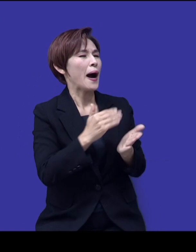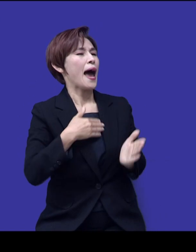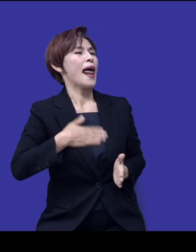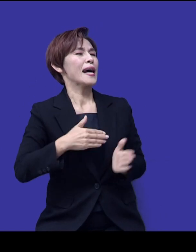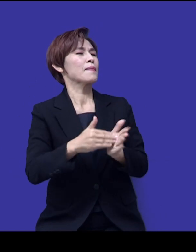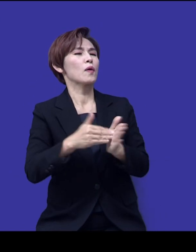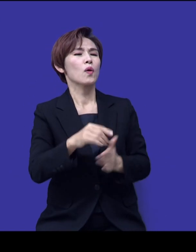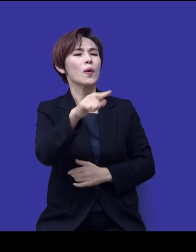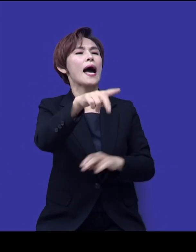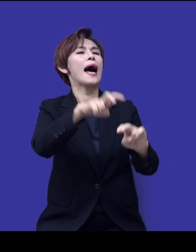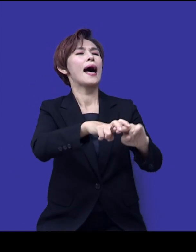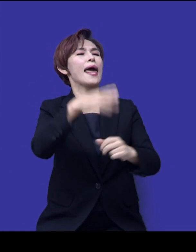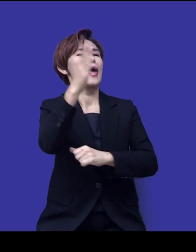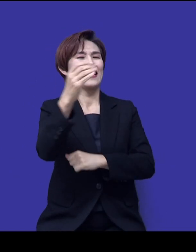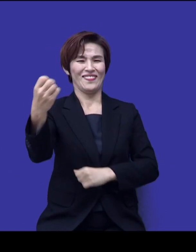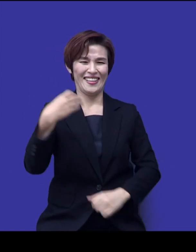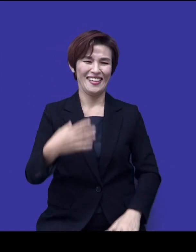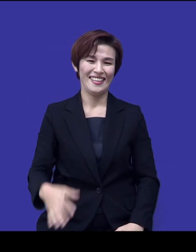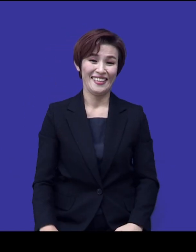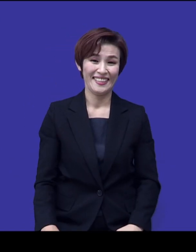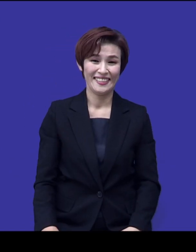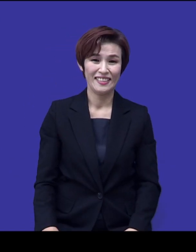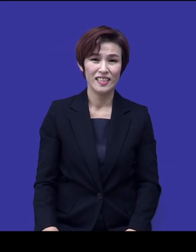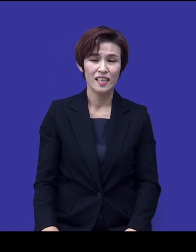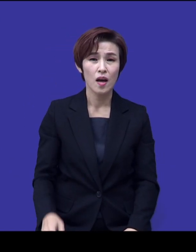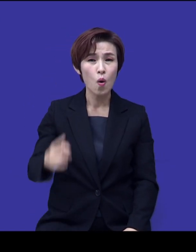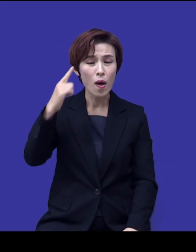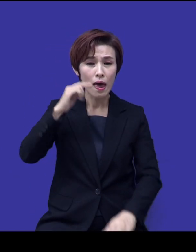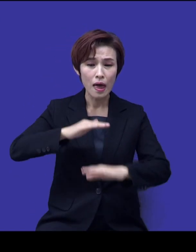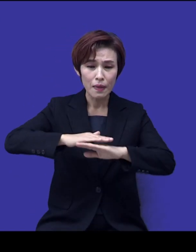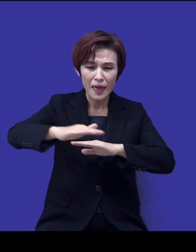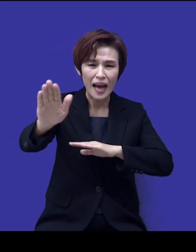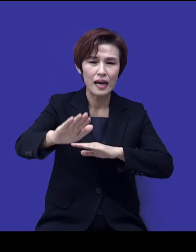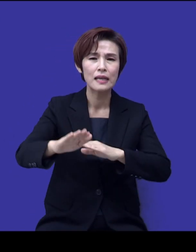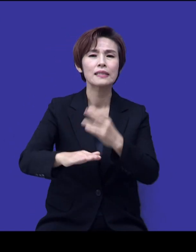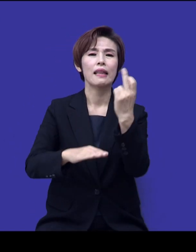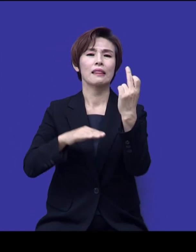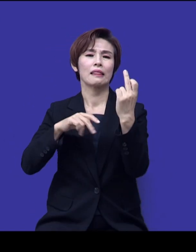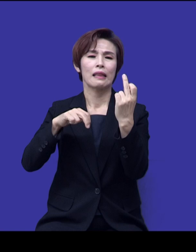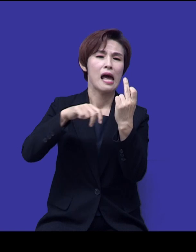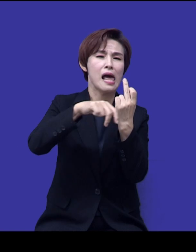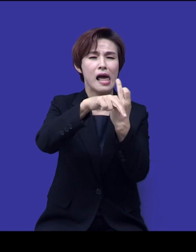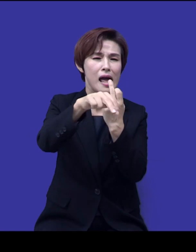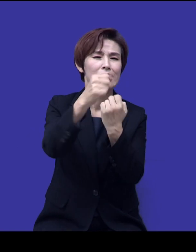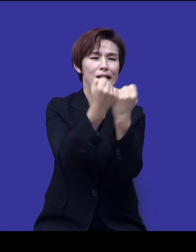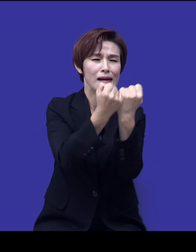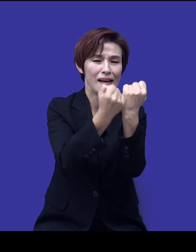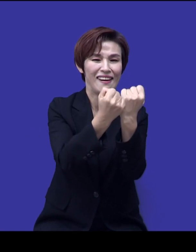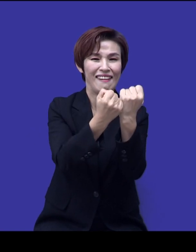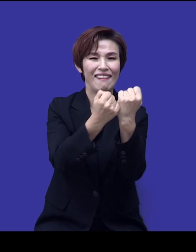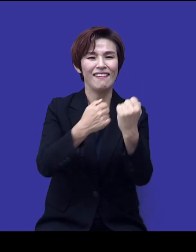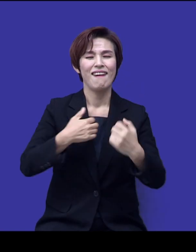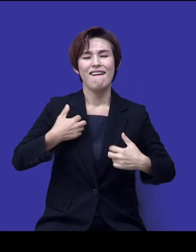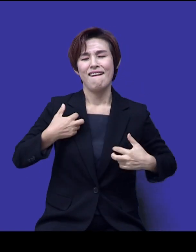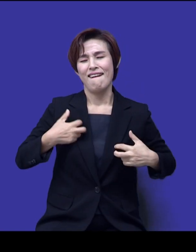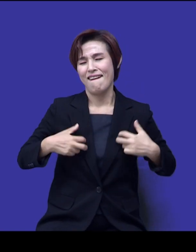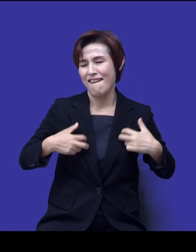보이세요. 예, 예, 예. 근데 되게 평지가 아니고 산 같은 데 가다니거든요. 근데 즐거웠어요. 내가 이렇게 하고